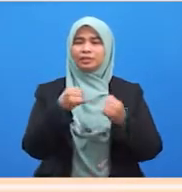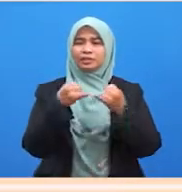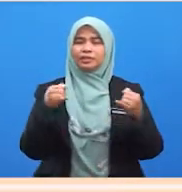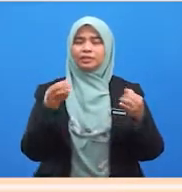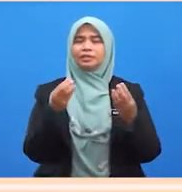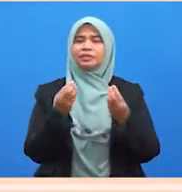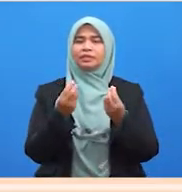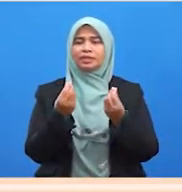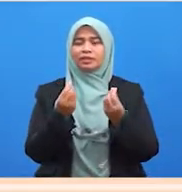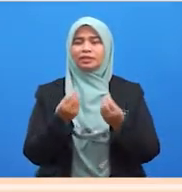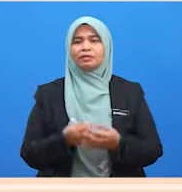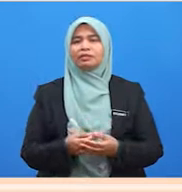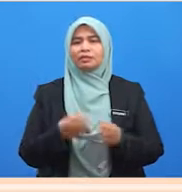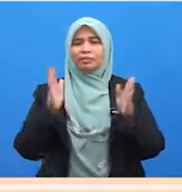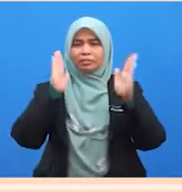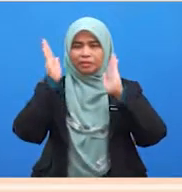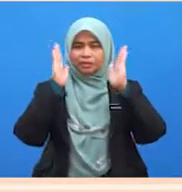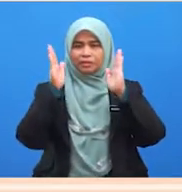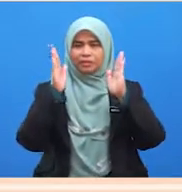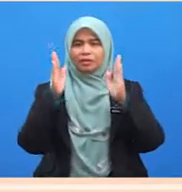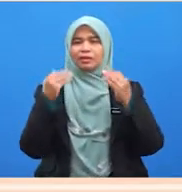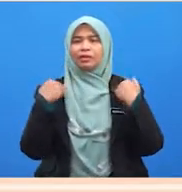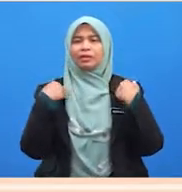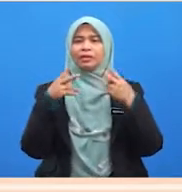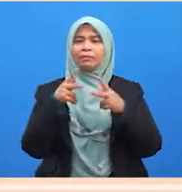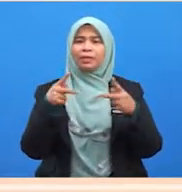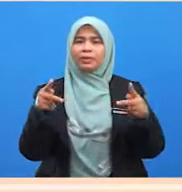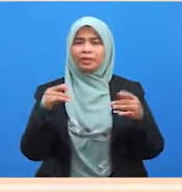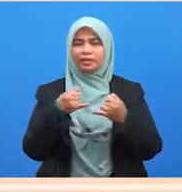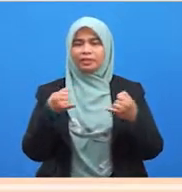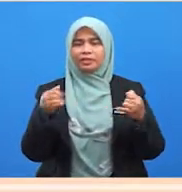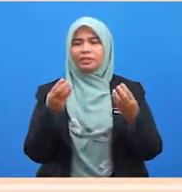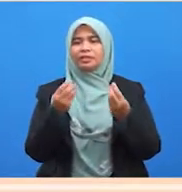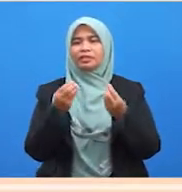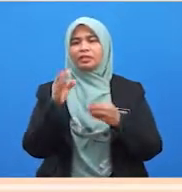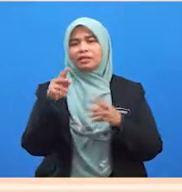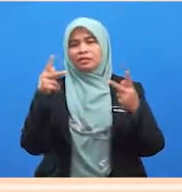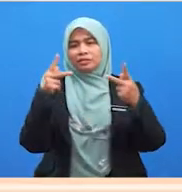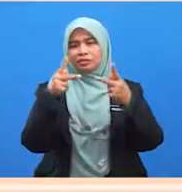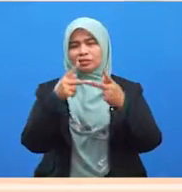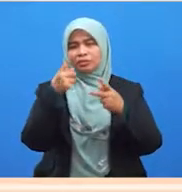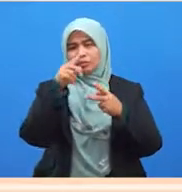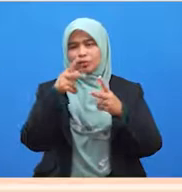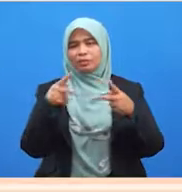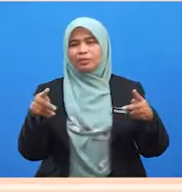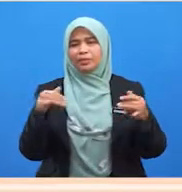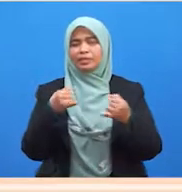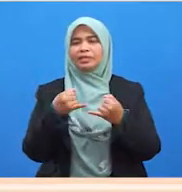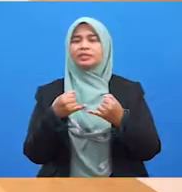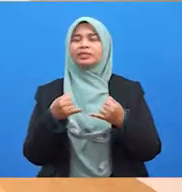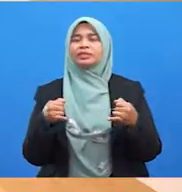tanah. Malaysia mempunyai kepelbagaian jenis tanah yang sesuai untuk pelbagai jenis